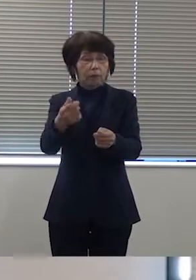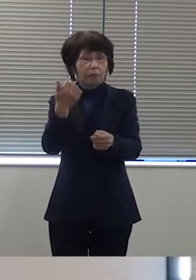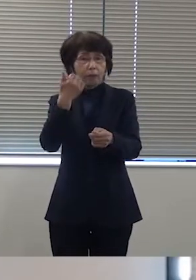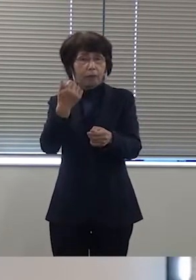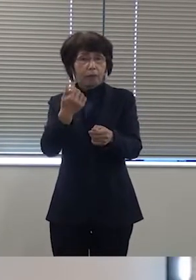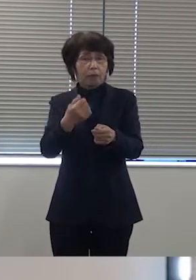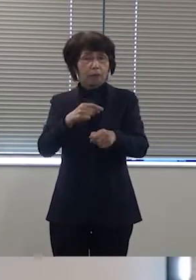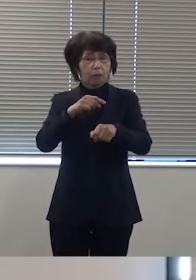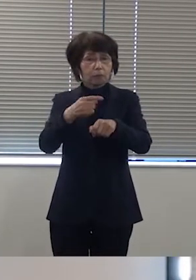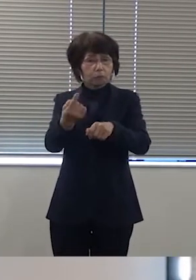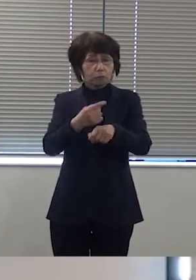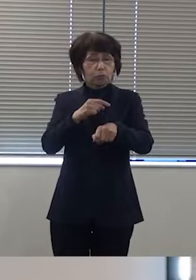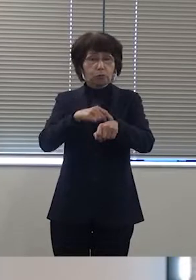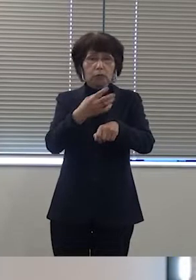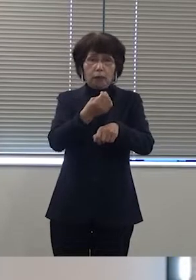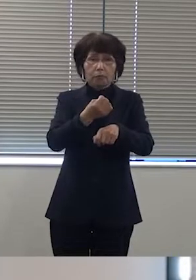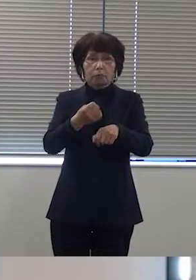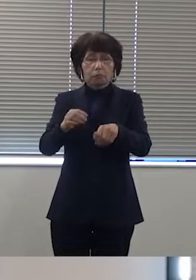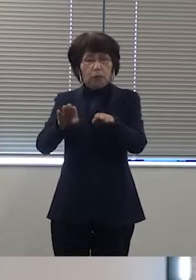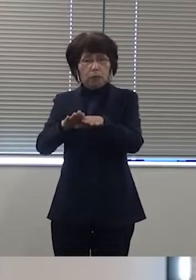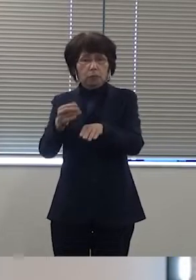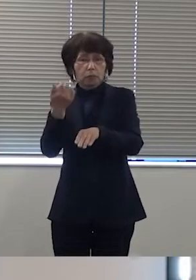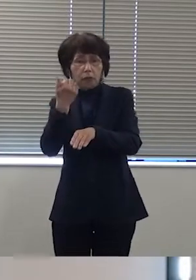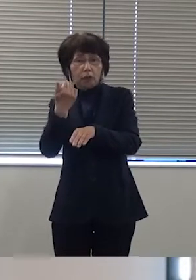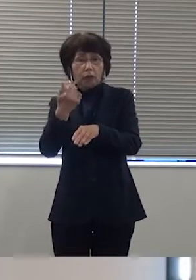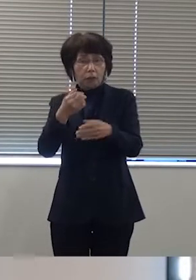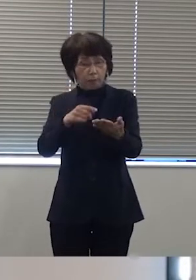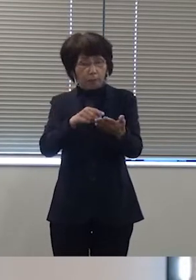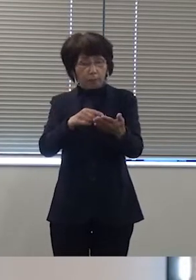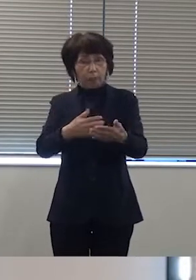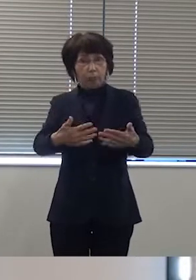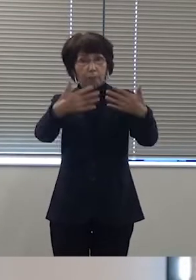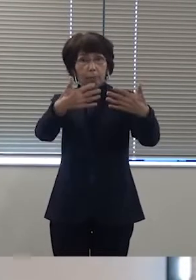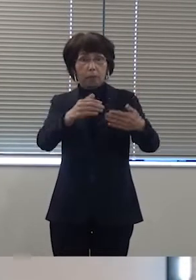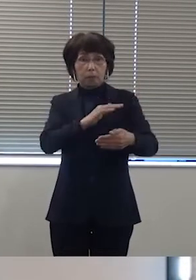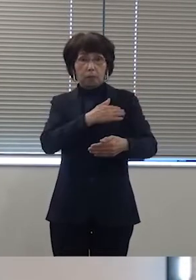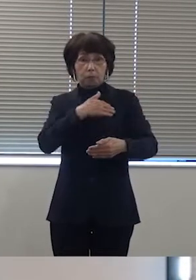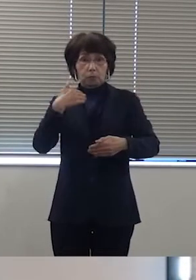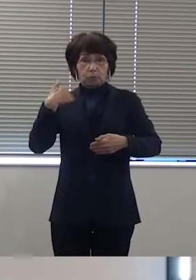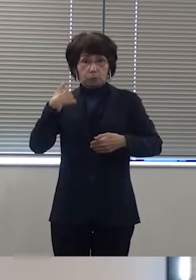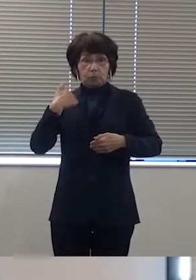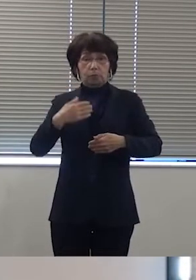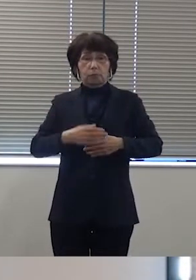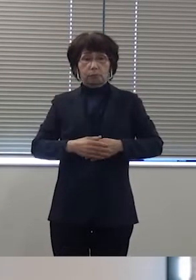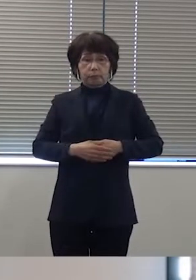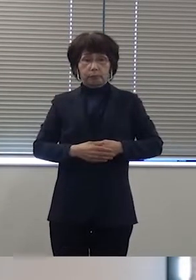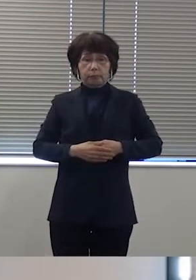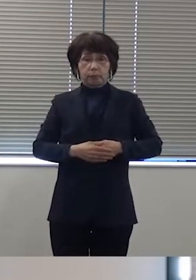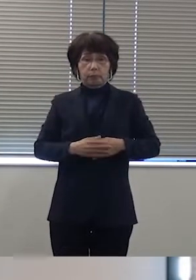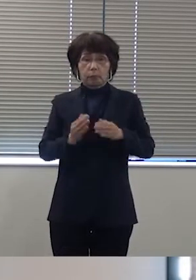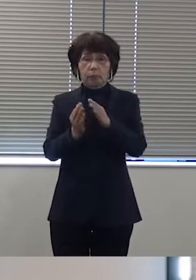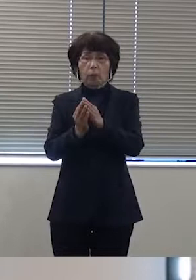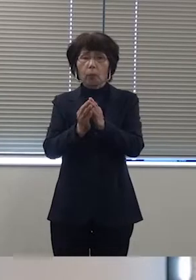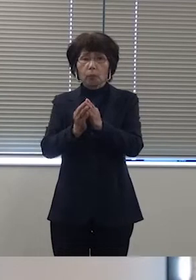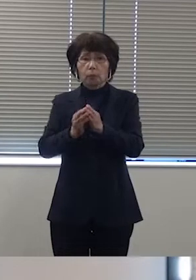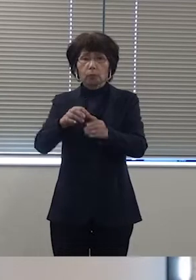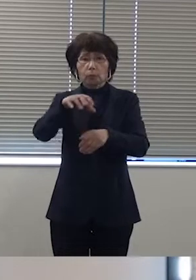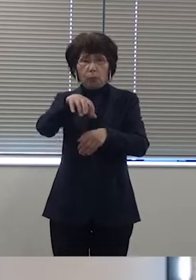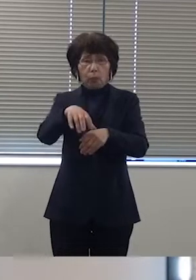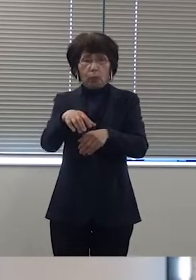が来てないのかというのは全部分かるようになります。で、もう一つ、保育所はお昼寝があります